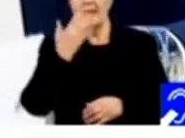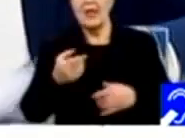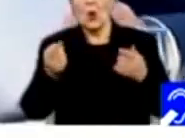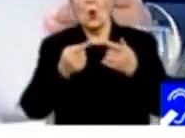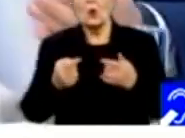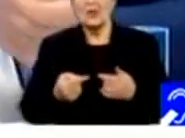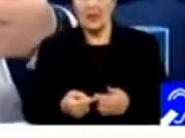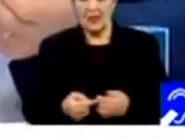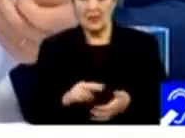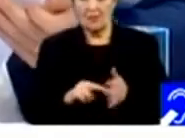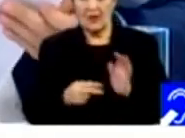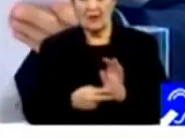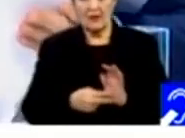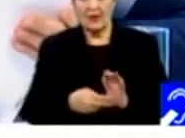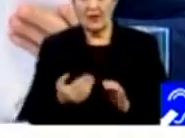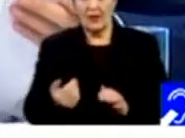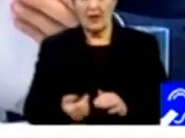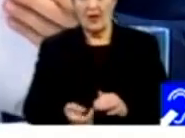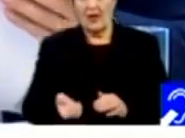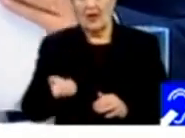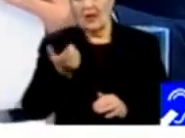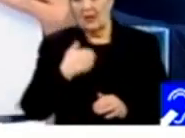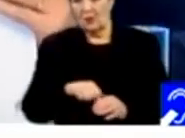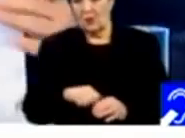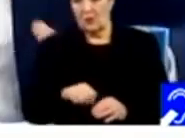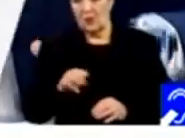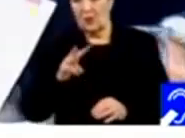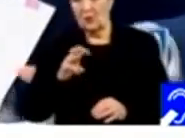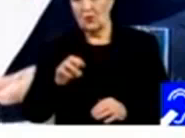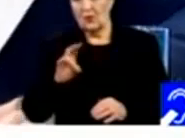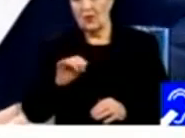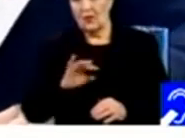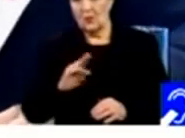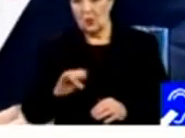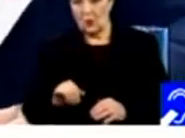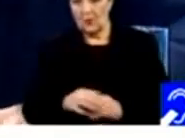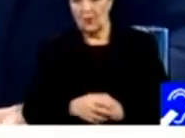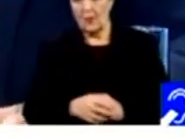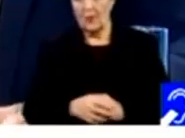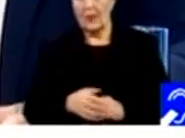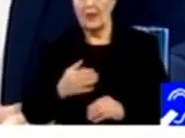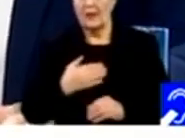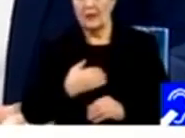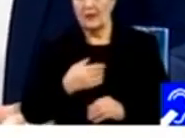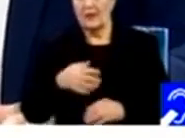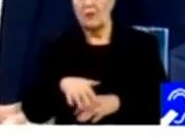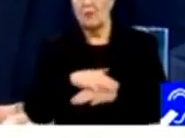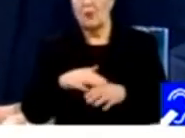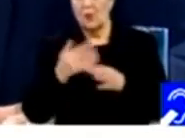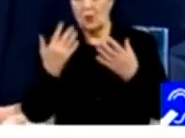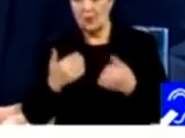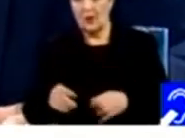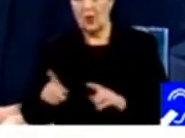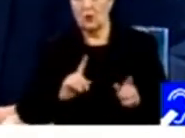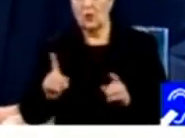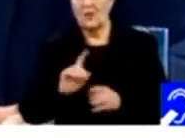făcut nimic la minister, nu o să facă nimic nici domnule, la primărie. Domnule Munteanu, ceea ce voi face eu este scris în acest program și am anunțat public deja, am făcut și o